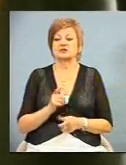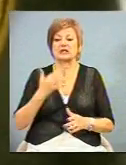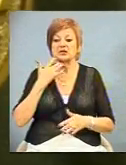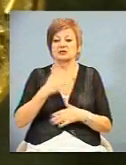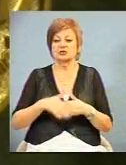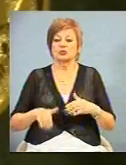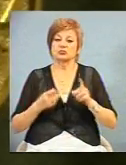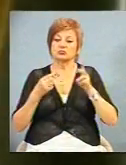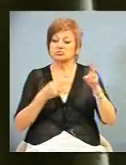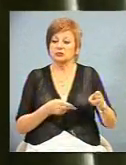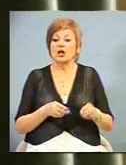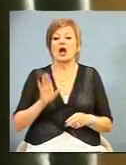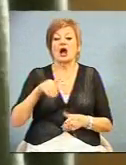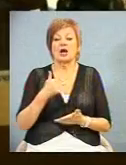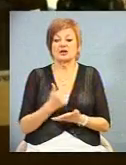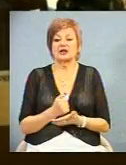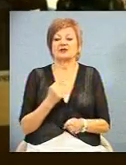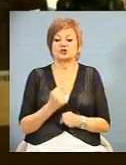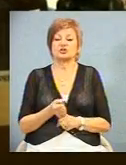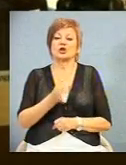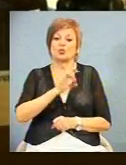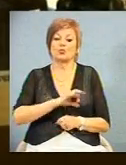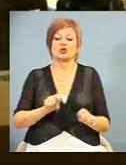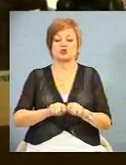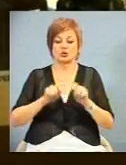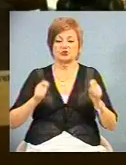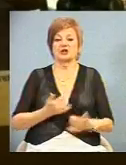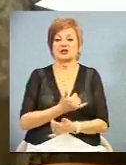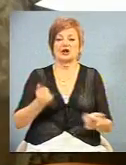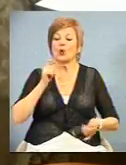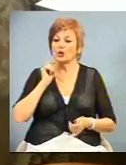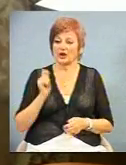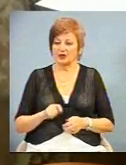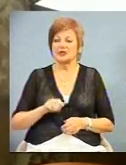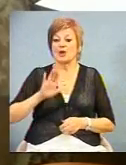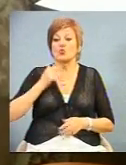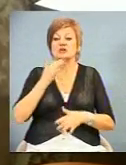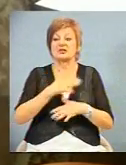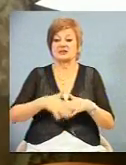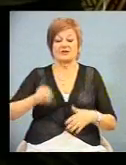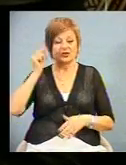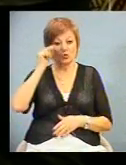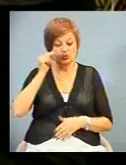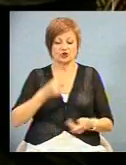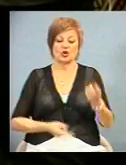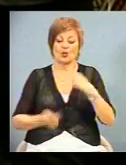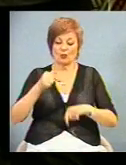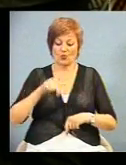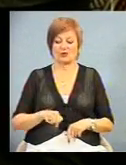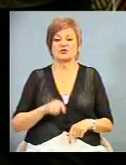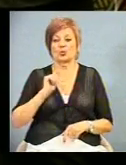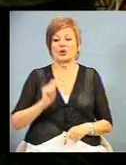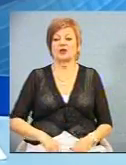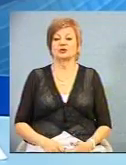або ж до Кембриджа. Але головне – зробити корисне відкриття для рідної країни і після закордонного навчання повернутися на рідну